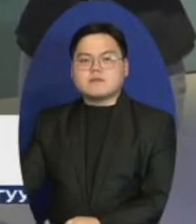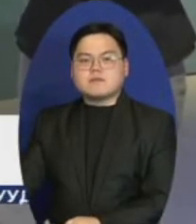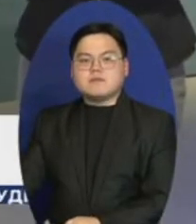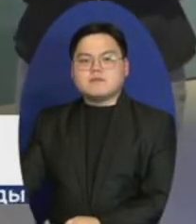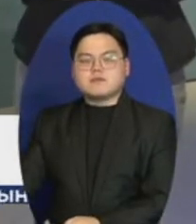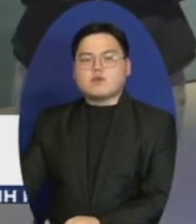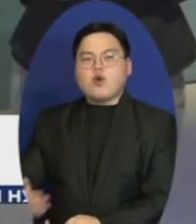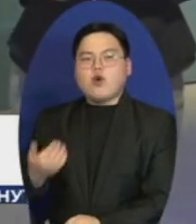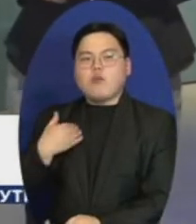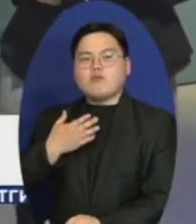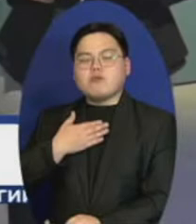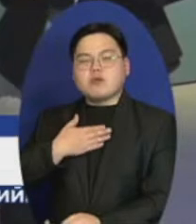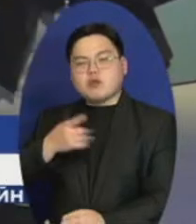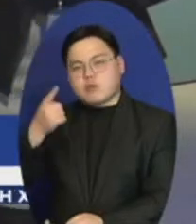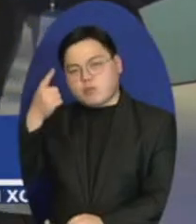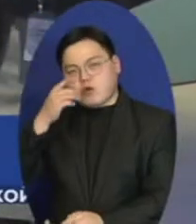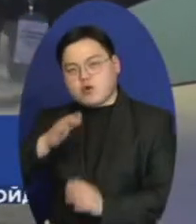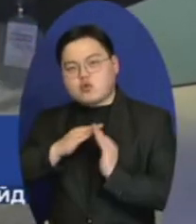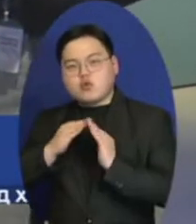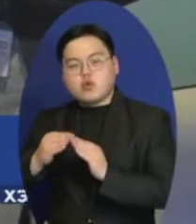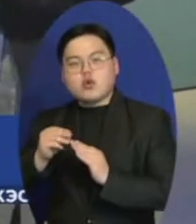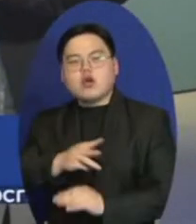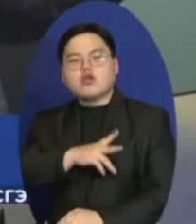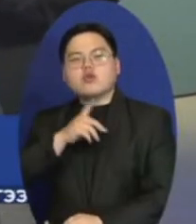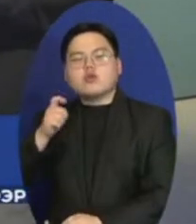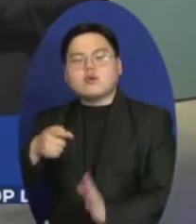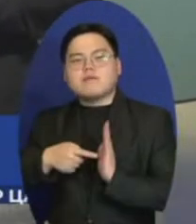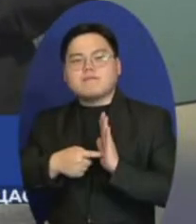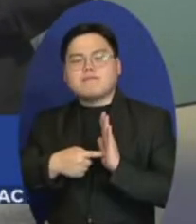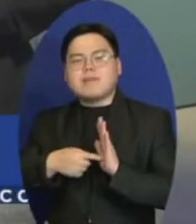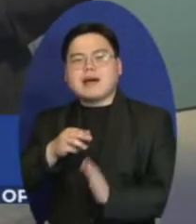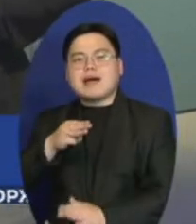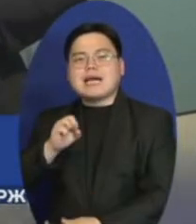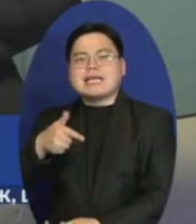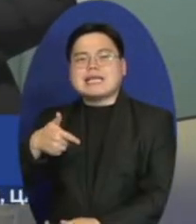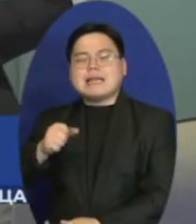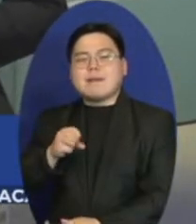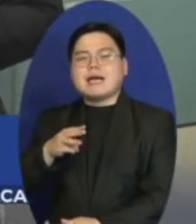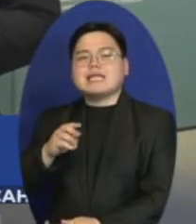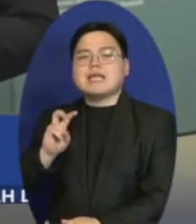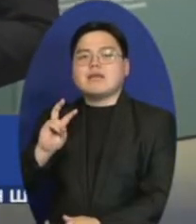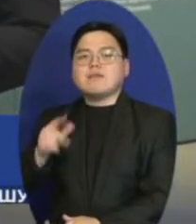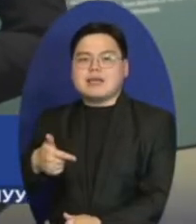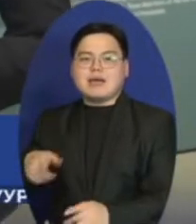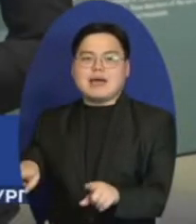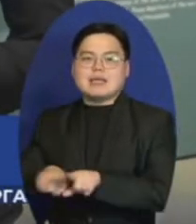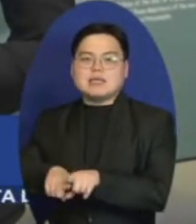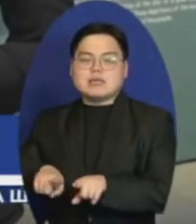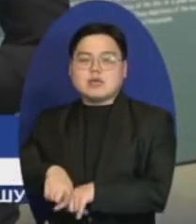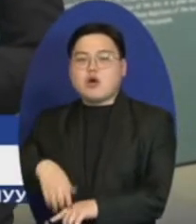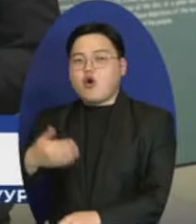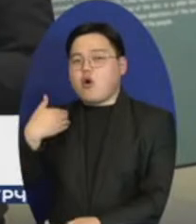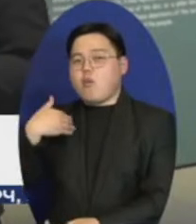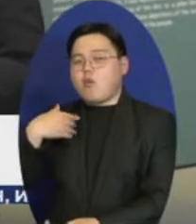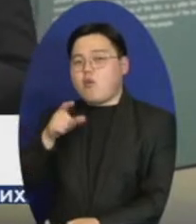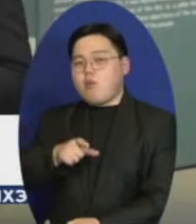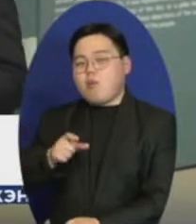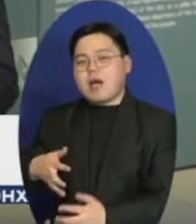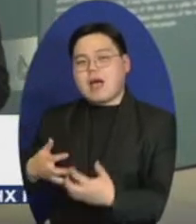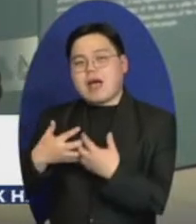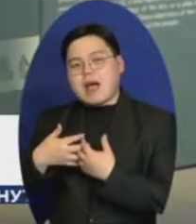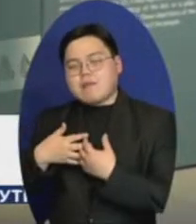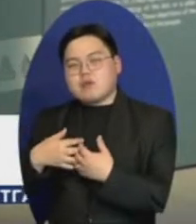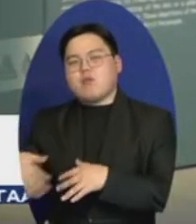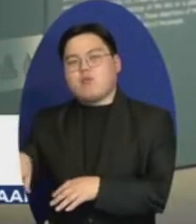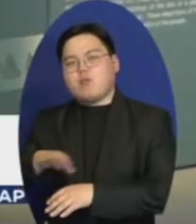Эртний нүүдэлчин монголчуудын өв соёлын түүхийн илэрхийлэл бол тамга тэмдэг гэж эрдэмтэн судлаачид үздэг. За эртний хүмүүс амтны мөр